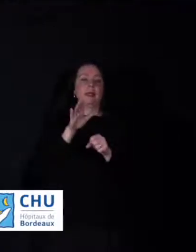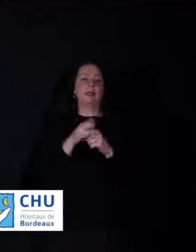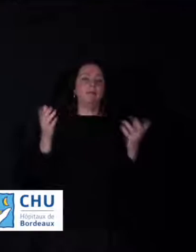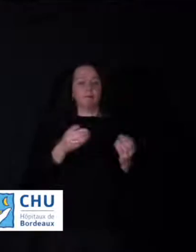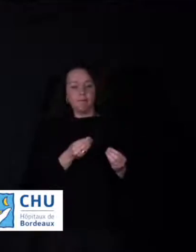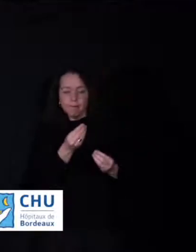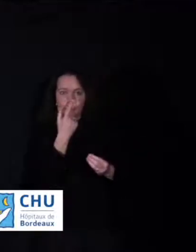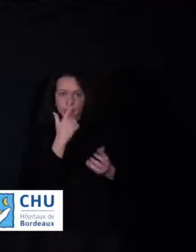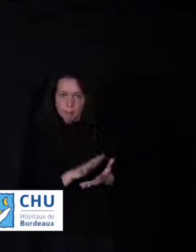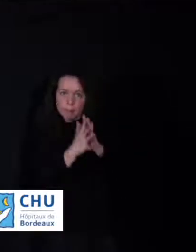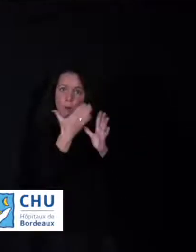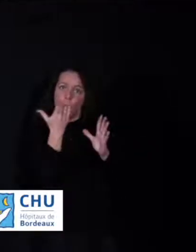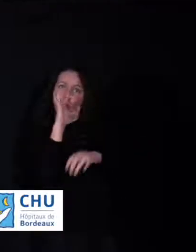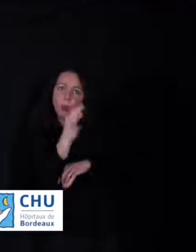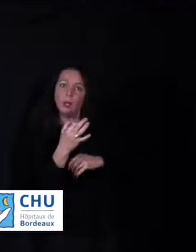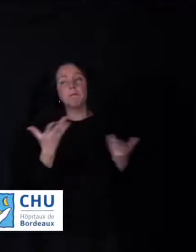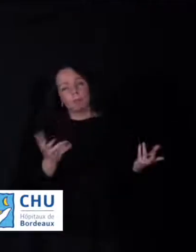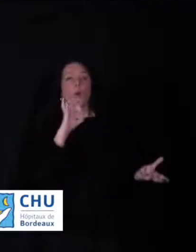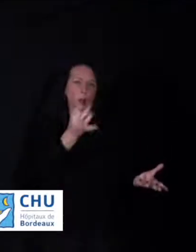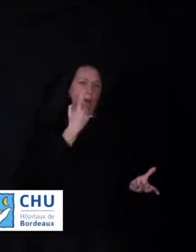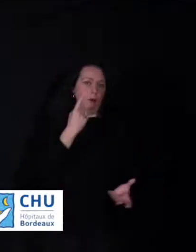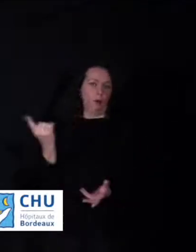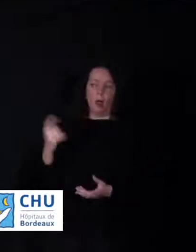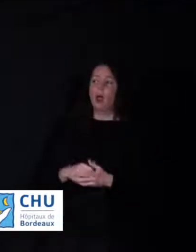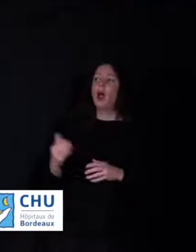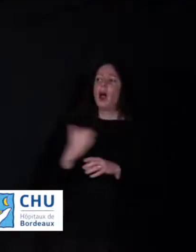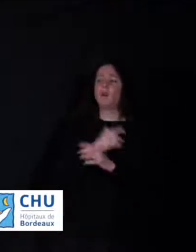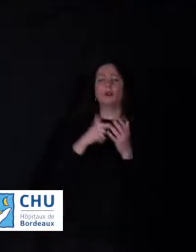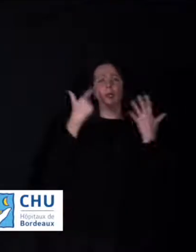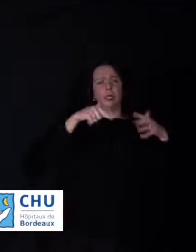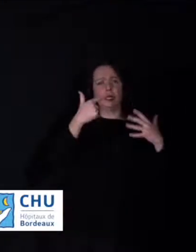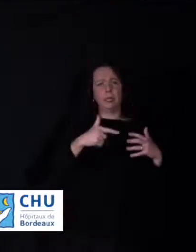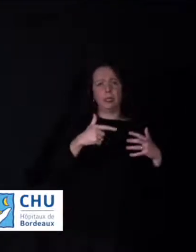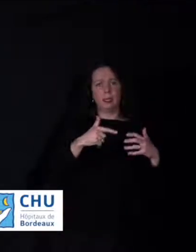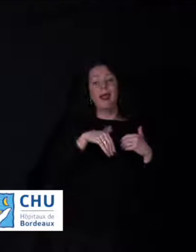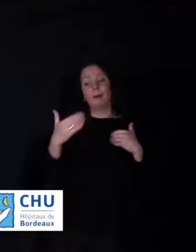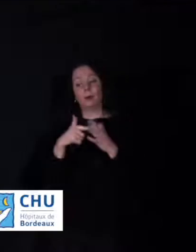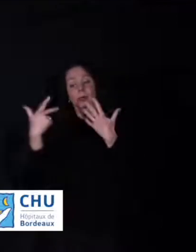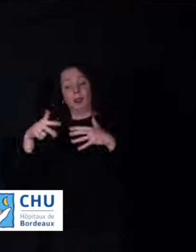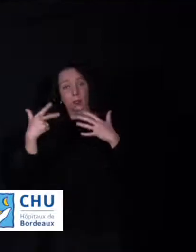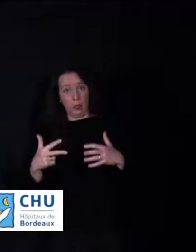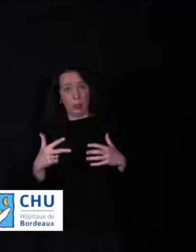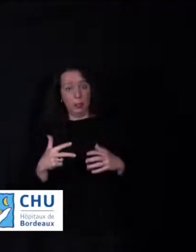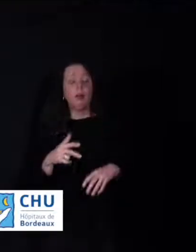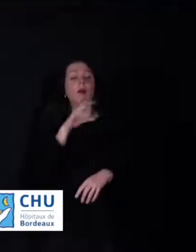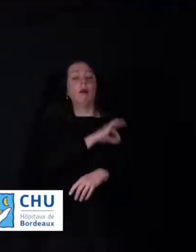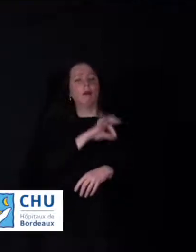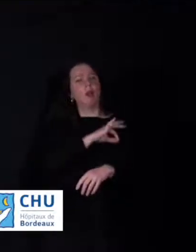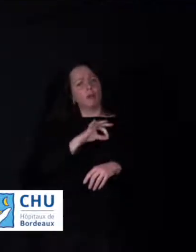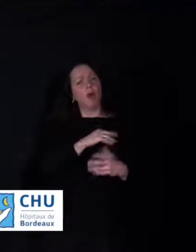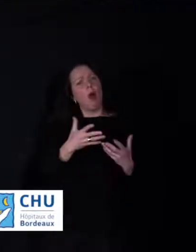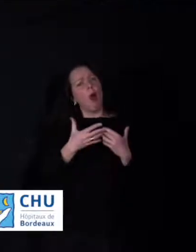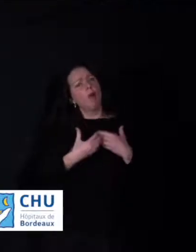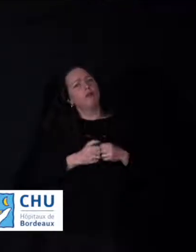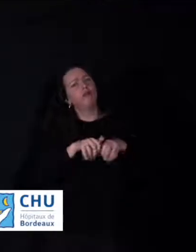assez macroscopiquement que oui. Si on regarde ici, avant 2017 et après 2018, ces vaccins étaient globalement bien